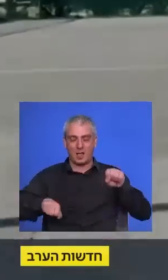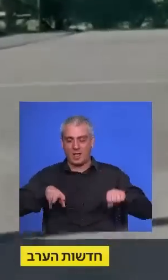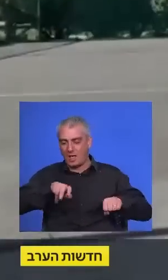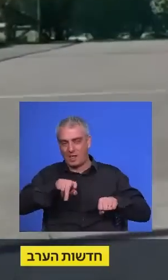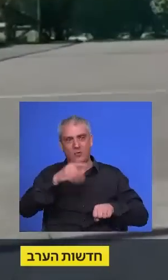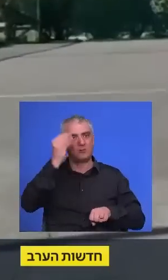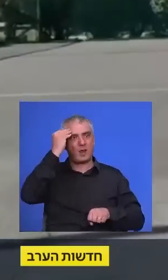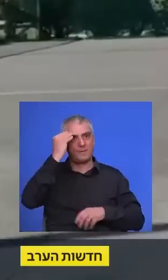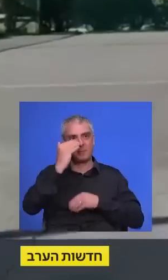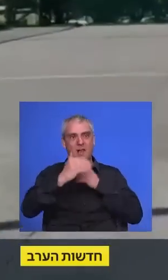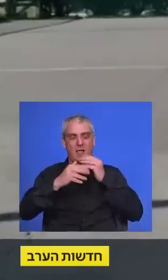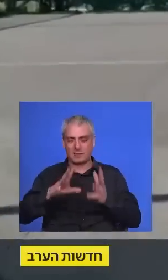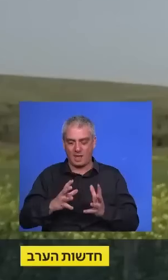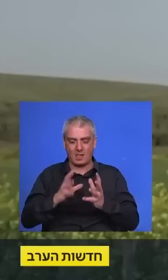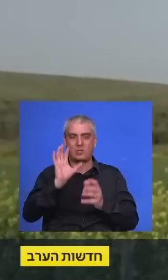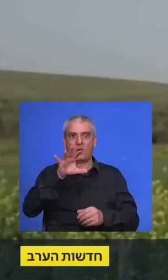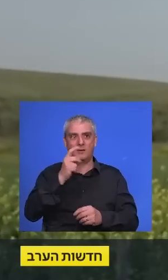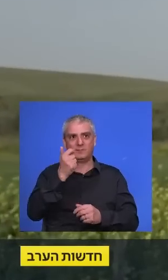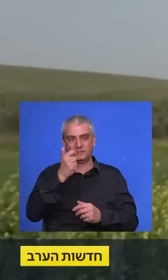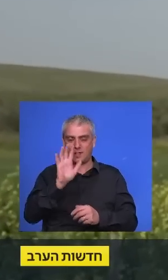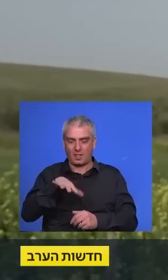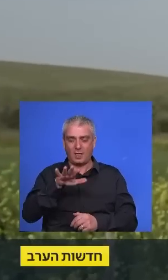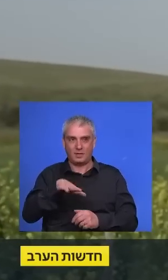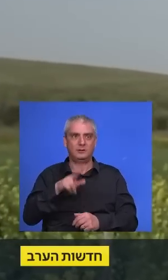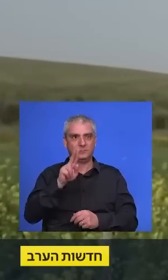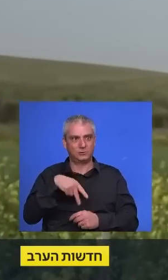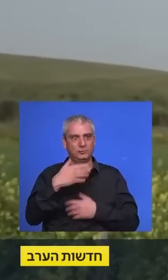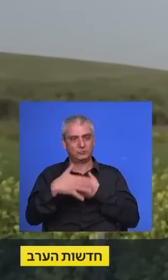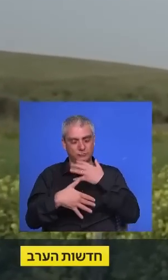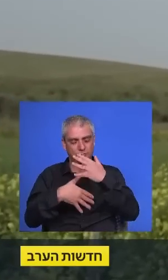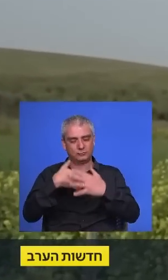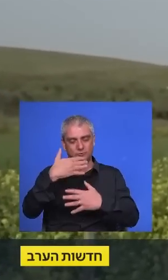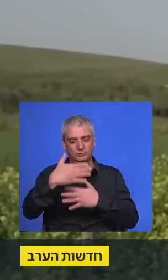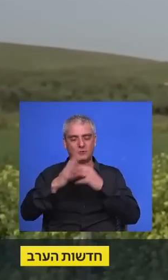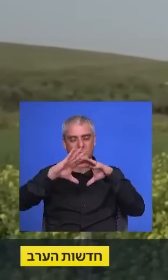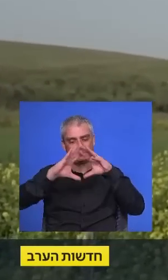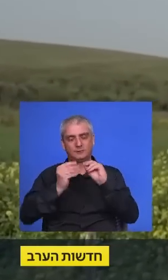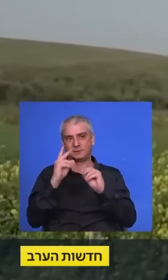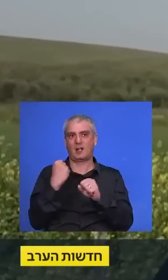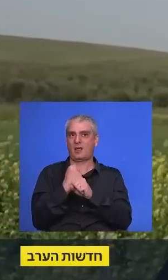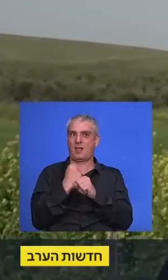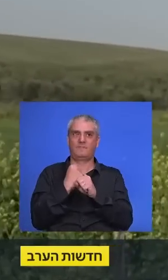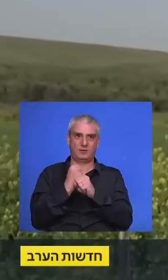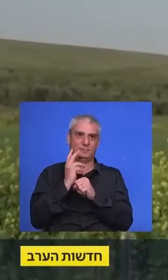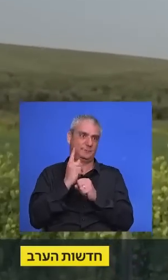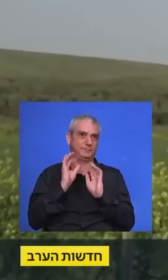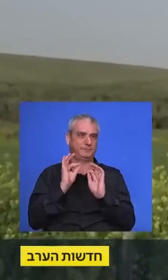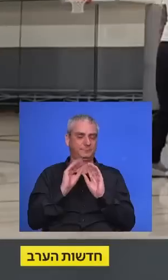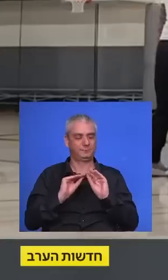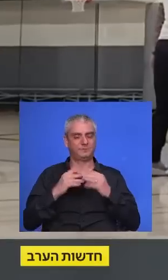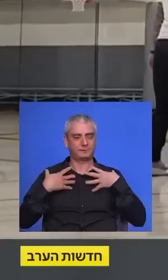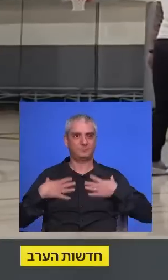למד לאט לאט להרים את הכדור וקצת איזה כדרור. יש פה מערכת שלמה כאילו שאתה צריך עכשיו לעבוד גם ובאמת ללמד את